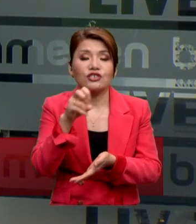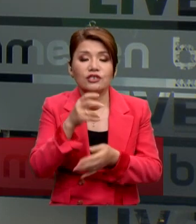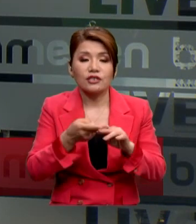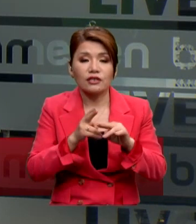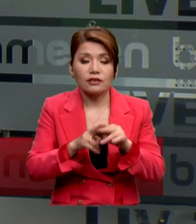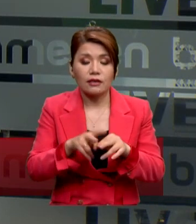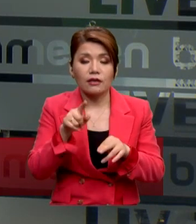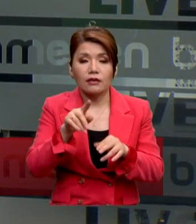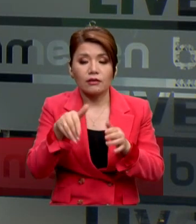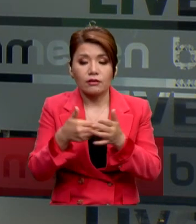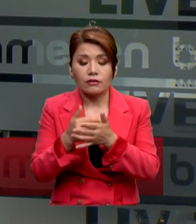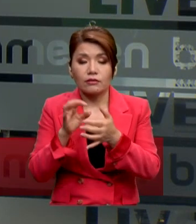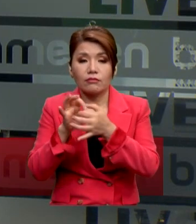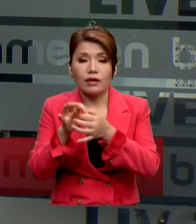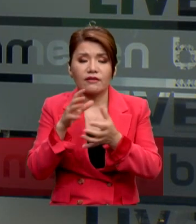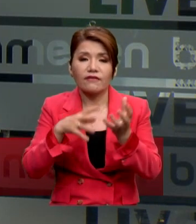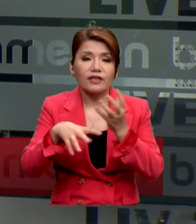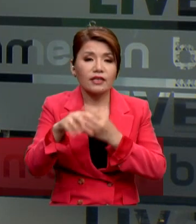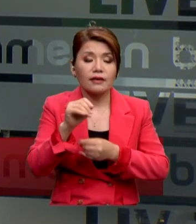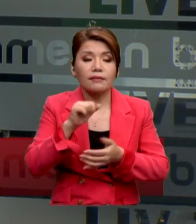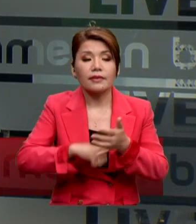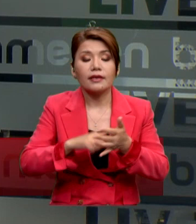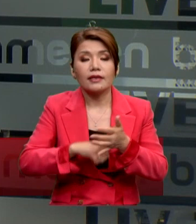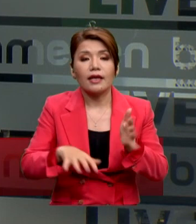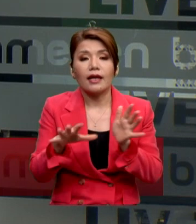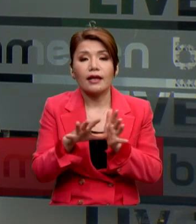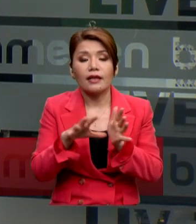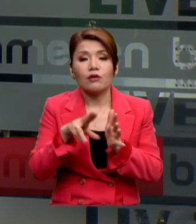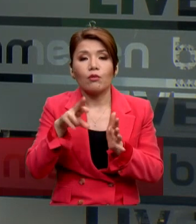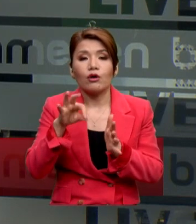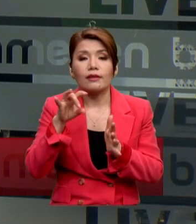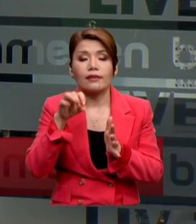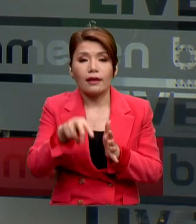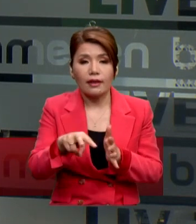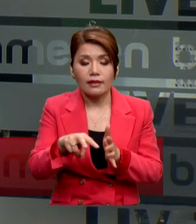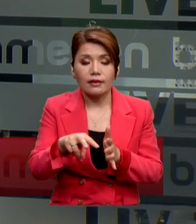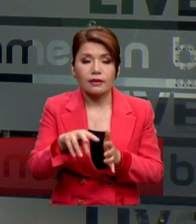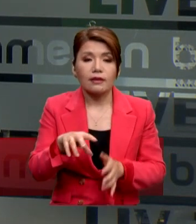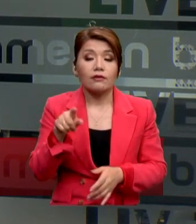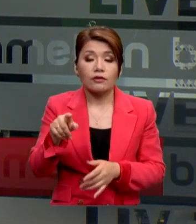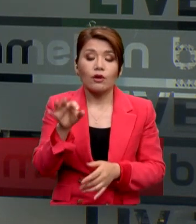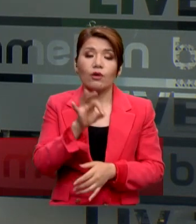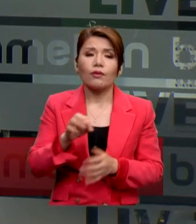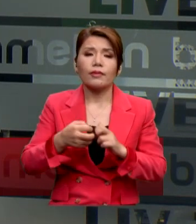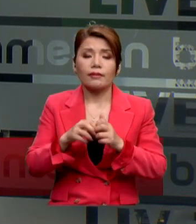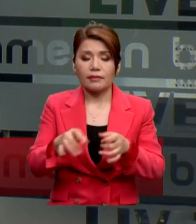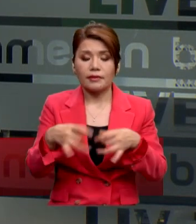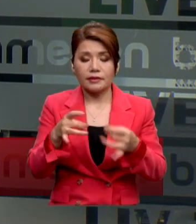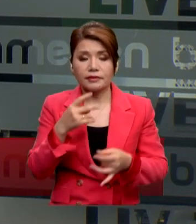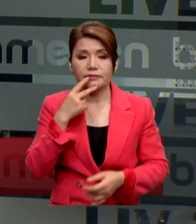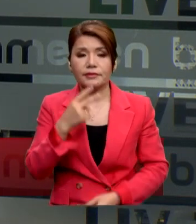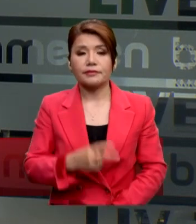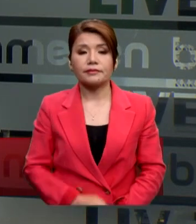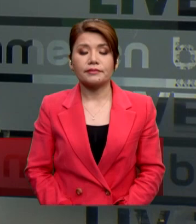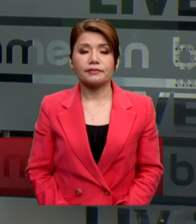табанынан таусылғанына күйінеді. Өткені бәріне себеп электронды портал екен. Нұрлан Асқар наразы нөпірмен тілдесіп, мәселенің